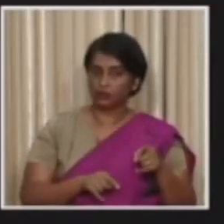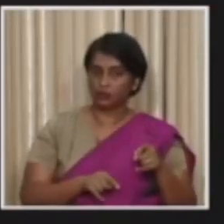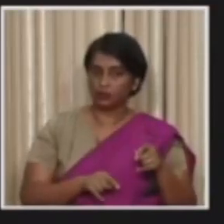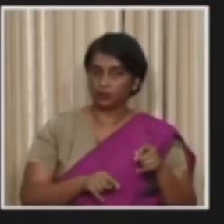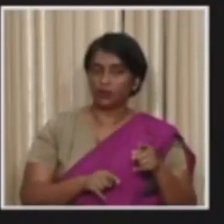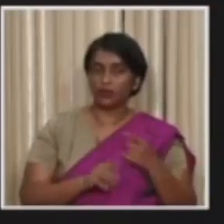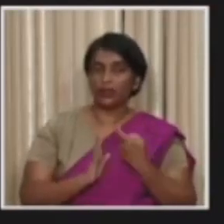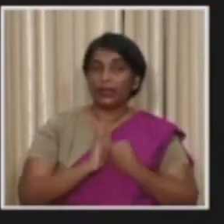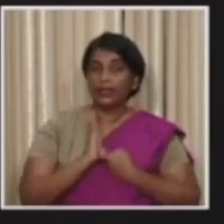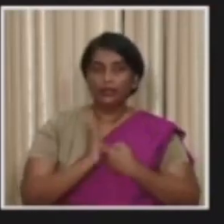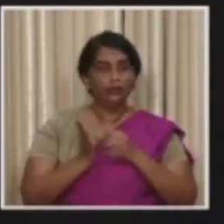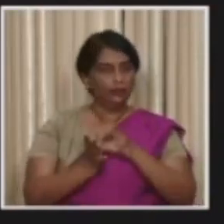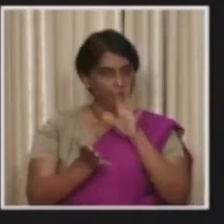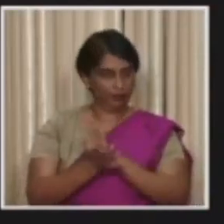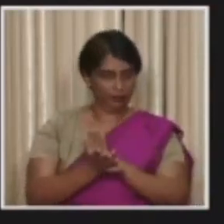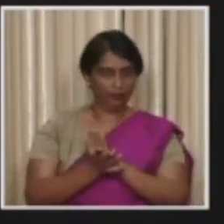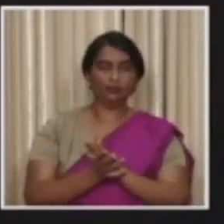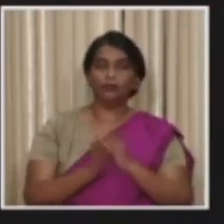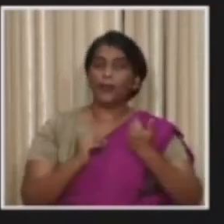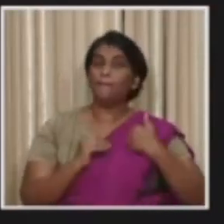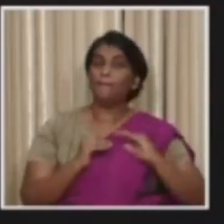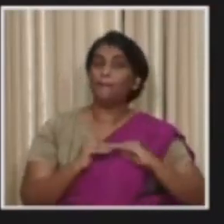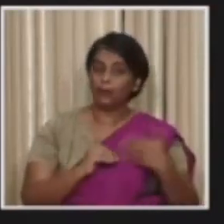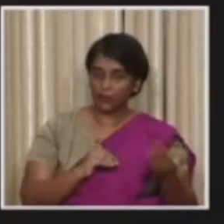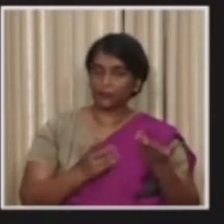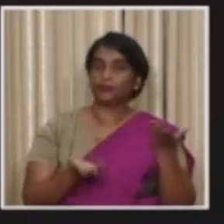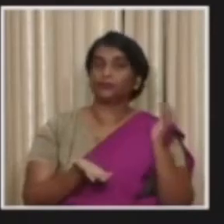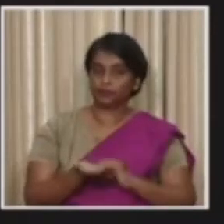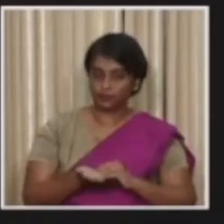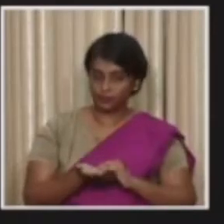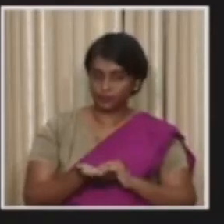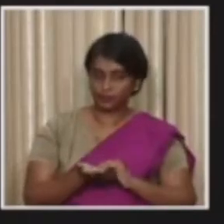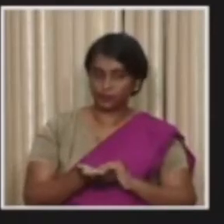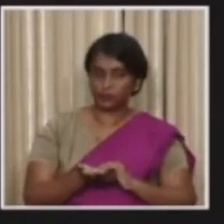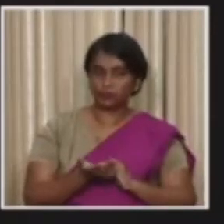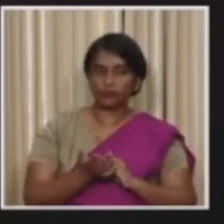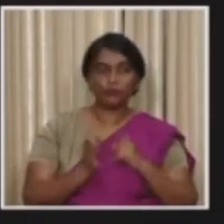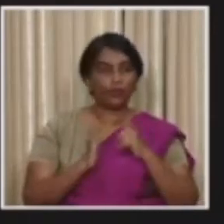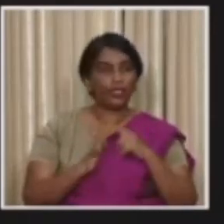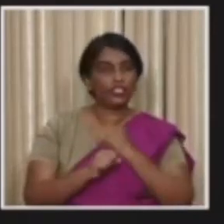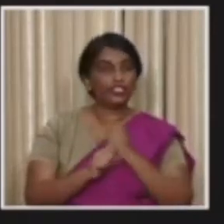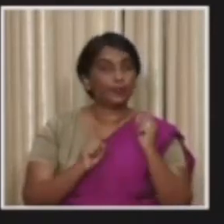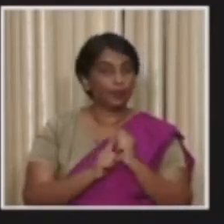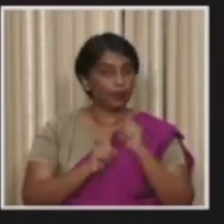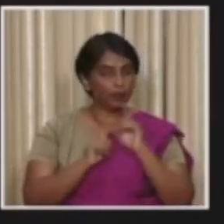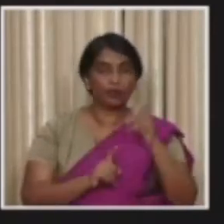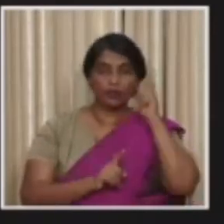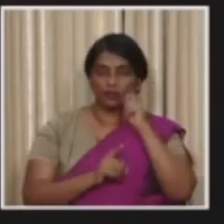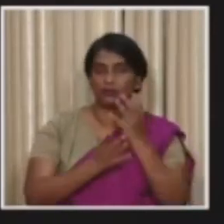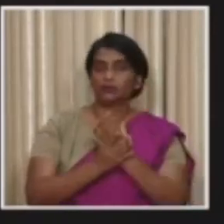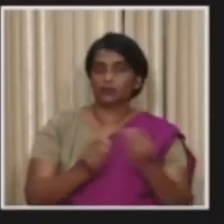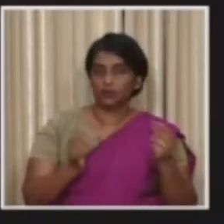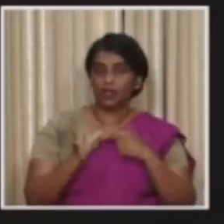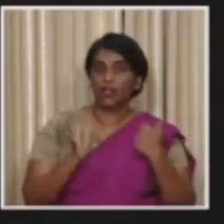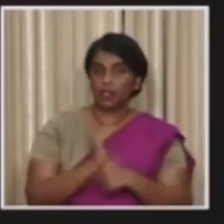ඒ රෙකමෙන්ඩේෂන්ස් ටික ලැබෙන්නට. ඊට පස්සේ නැවත වතාවක් IGP හරහා ත්‍ස්තවාදී වැළැක්වීමේ